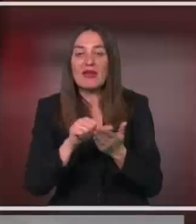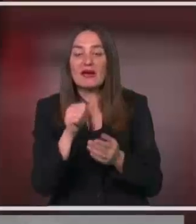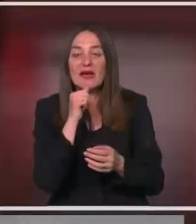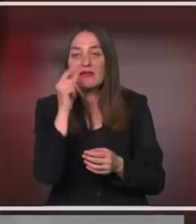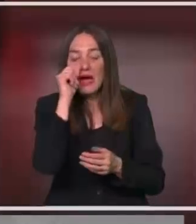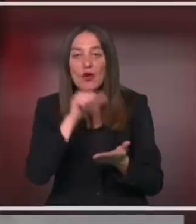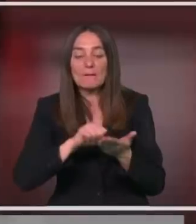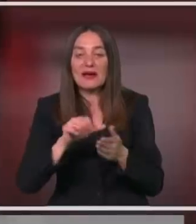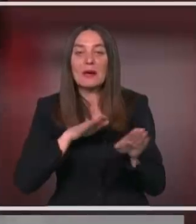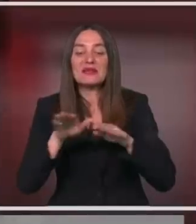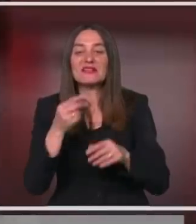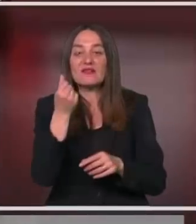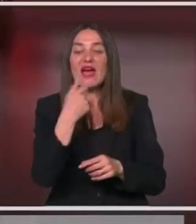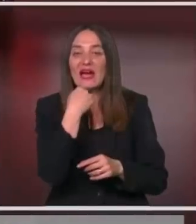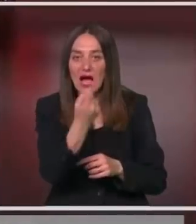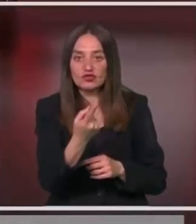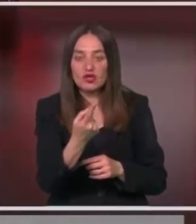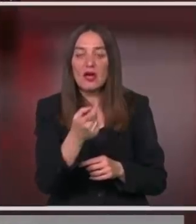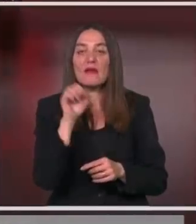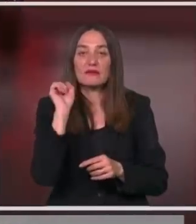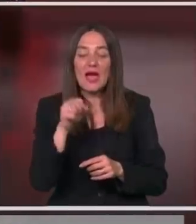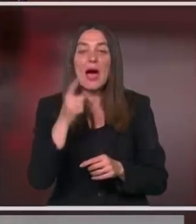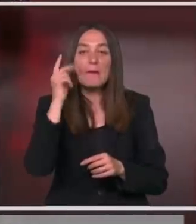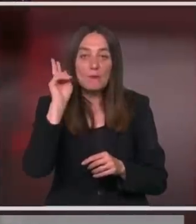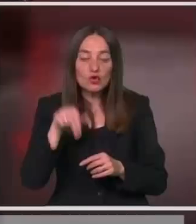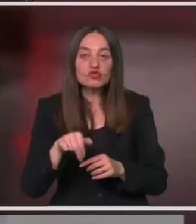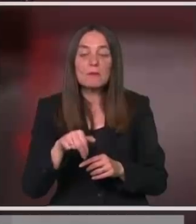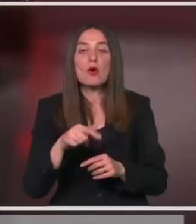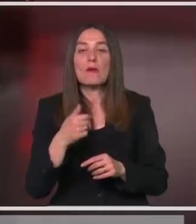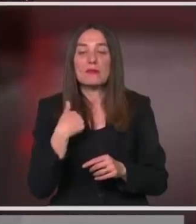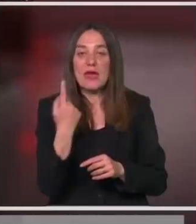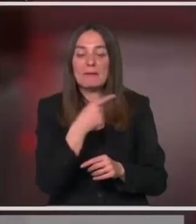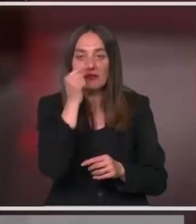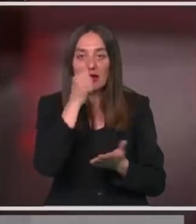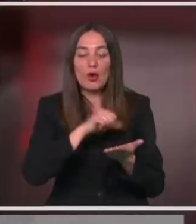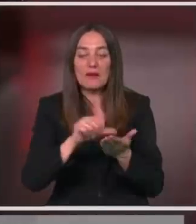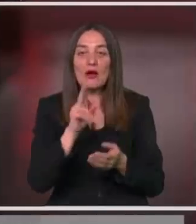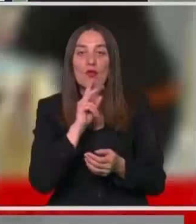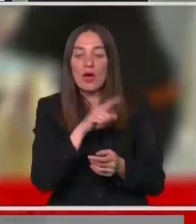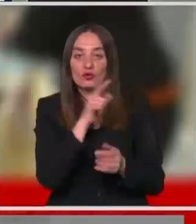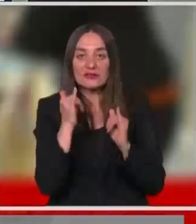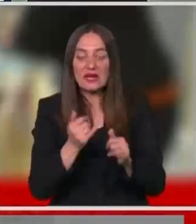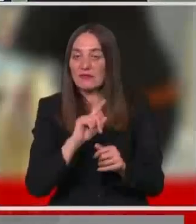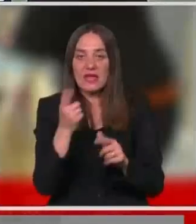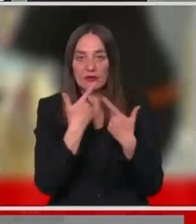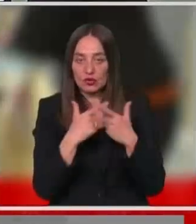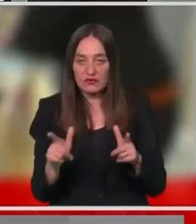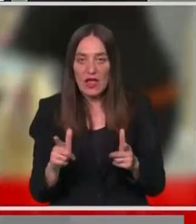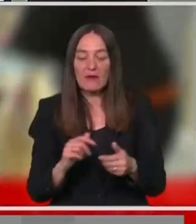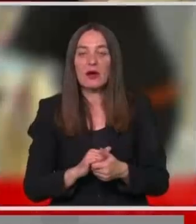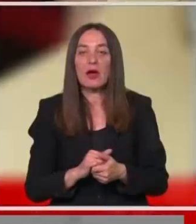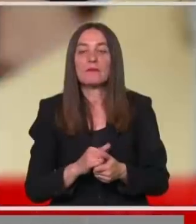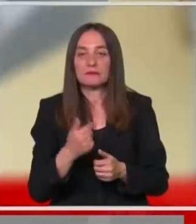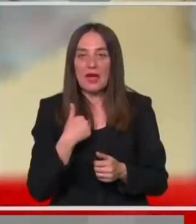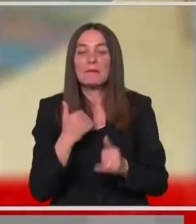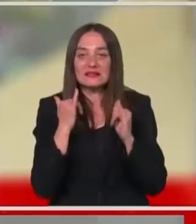Narodne banke i Ministarstva finansija kaže da možemo, nama Narodna banka koja nam to do sad nije dozvoljavala, nam